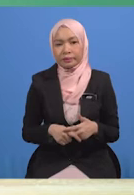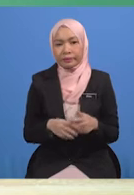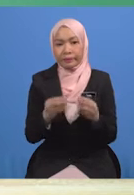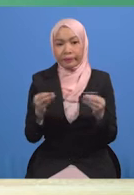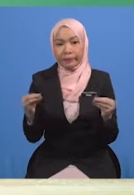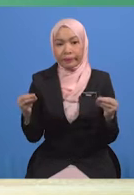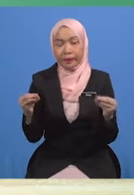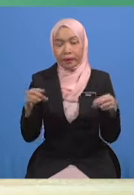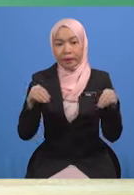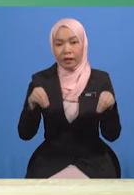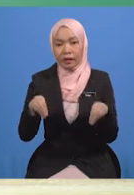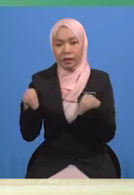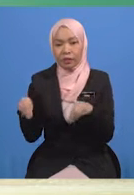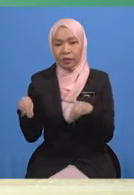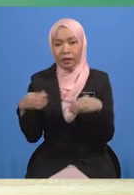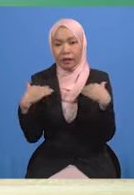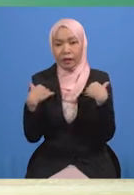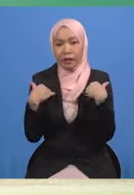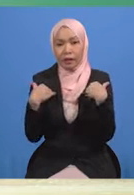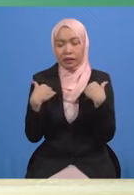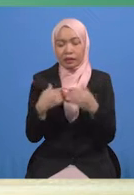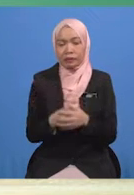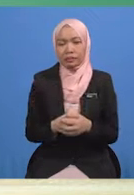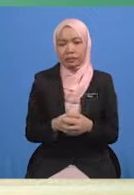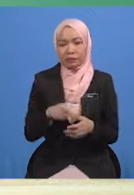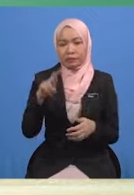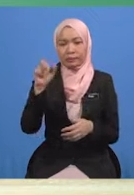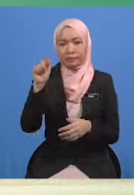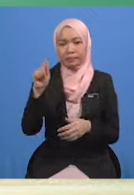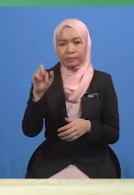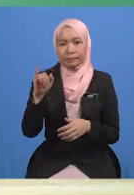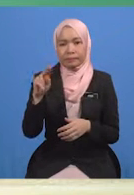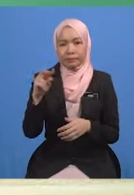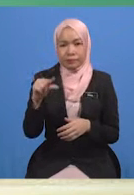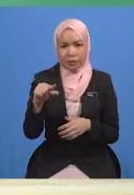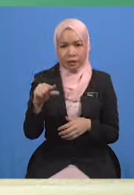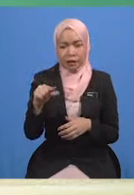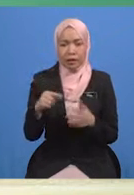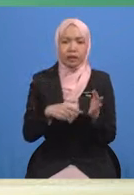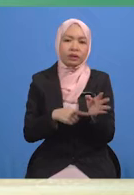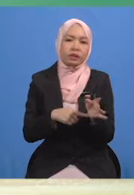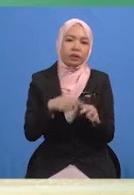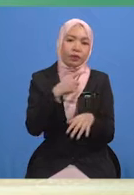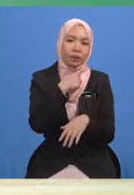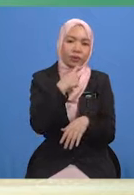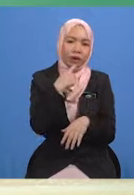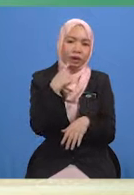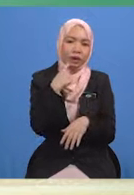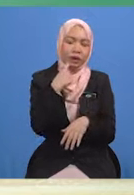tanah kebun mengandungi ranting kayu, daun